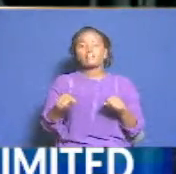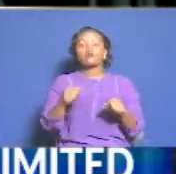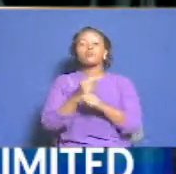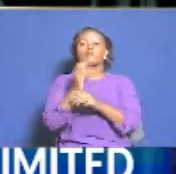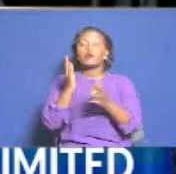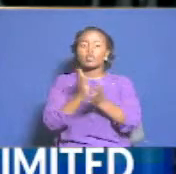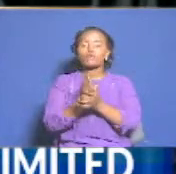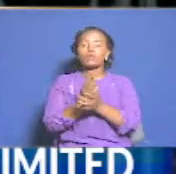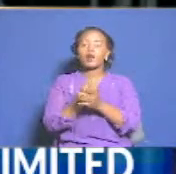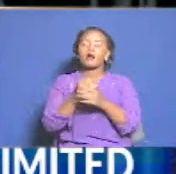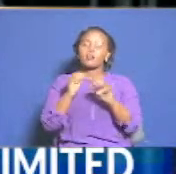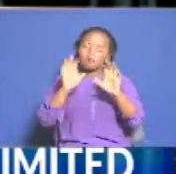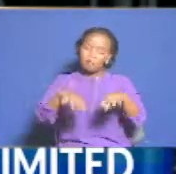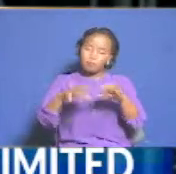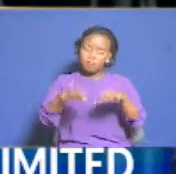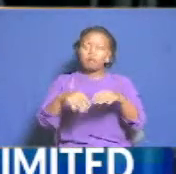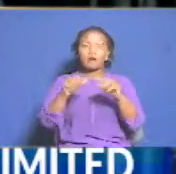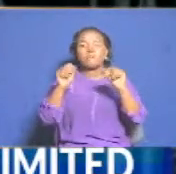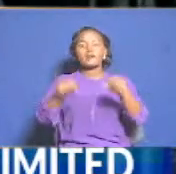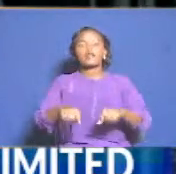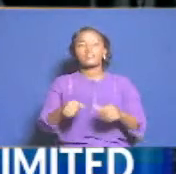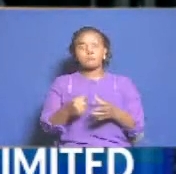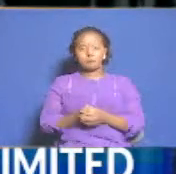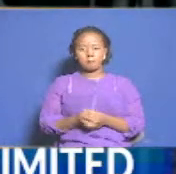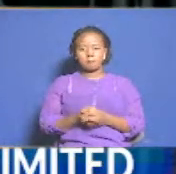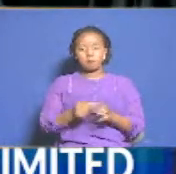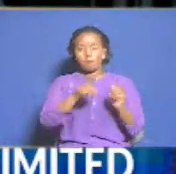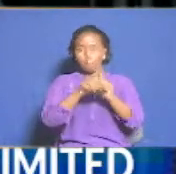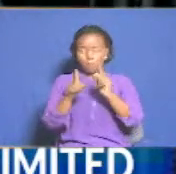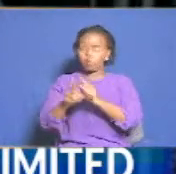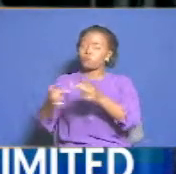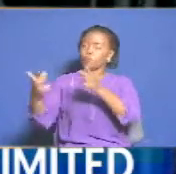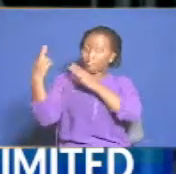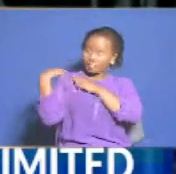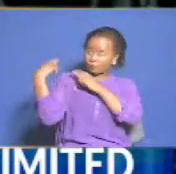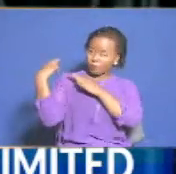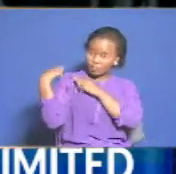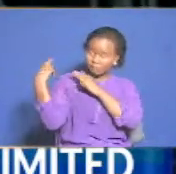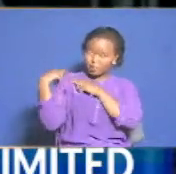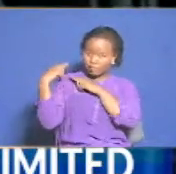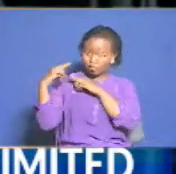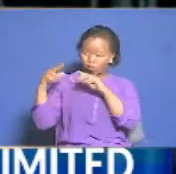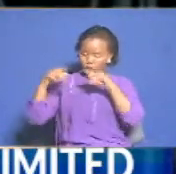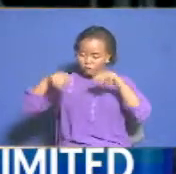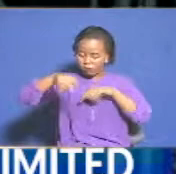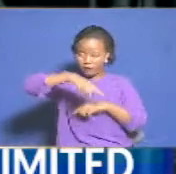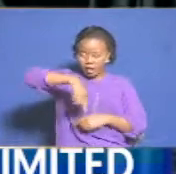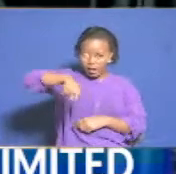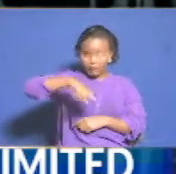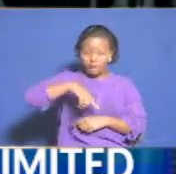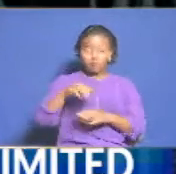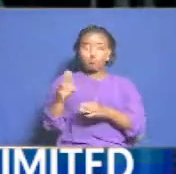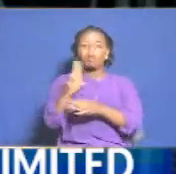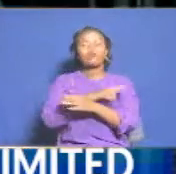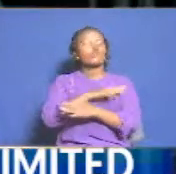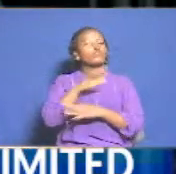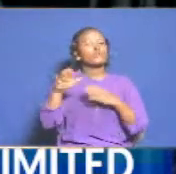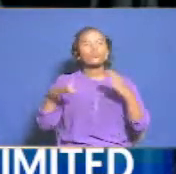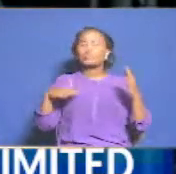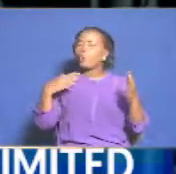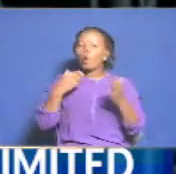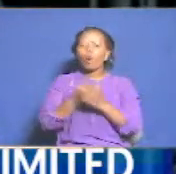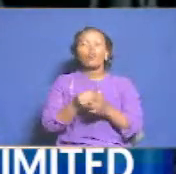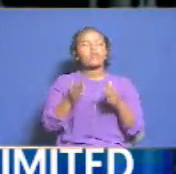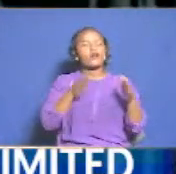kubeba jembe, eh? Na ni jukumu letu kutumia nafasi zote ambazo